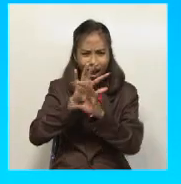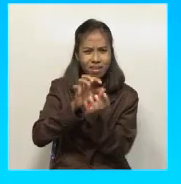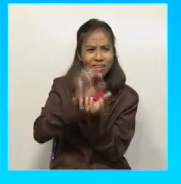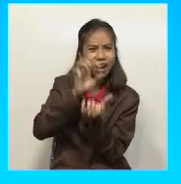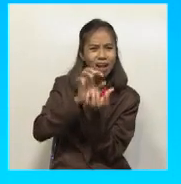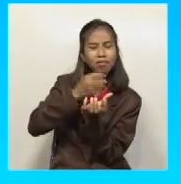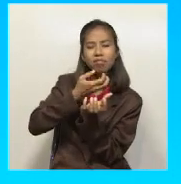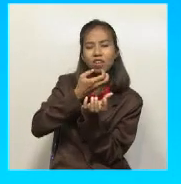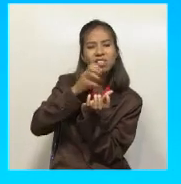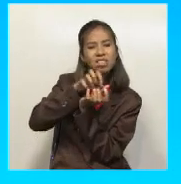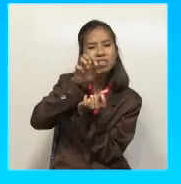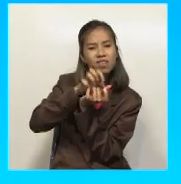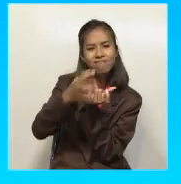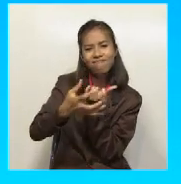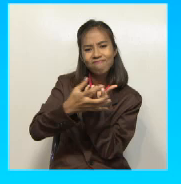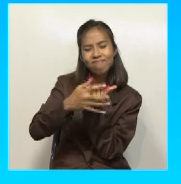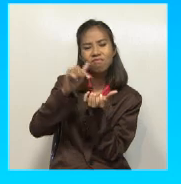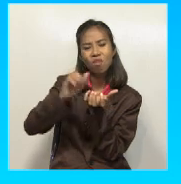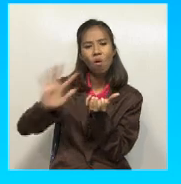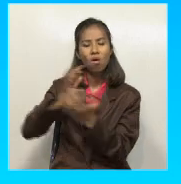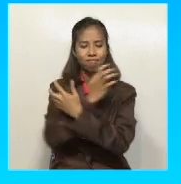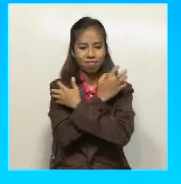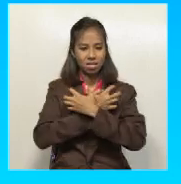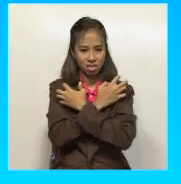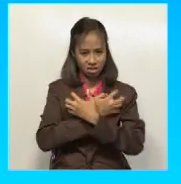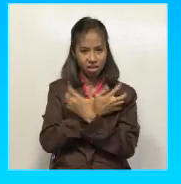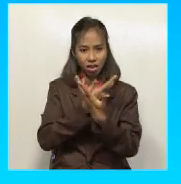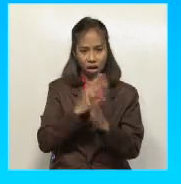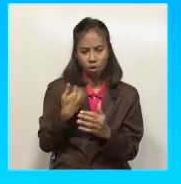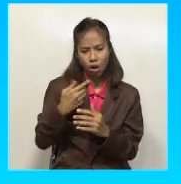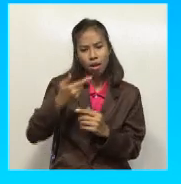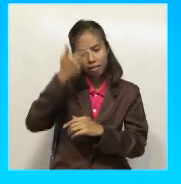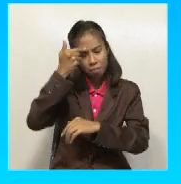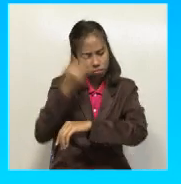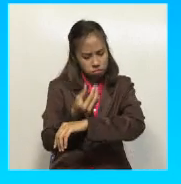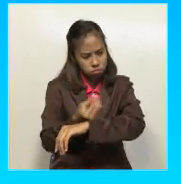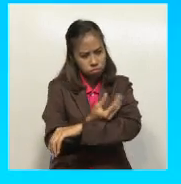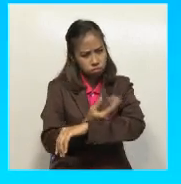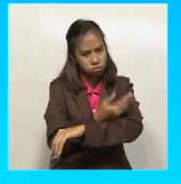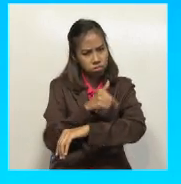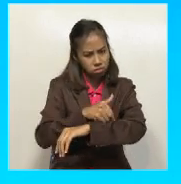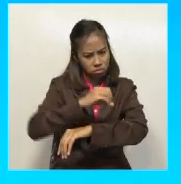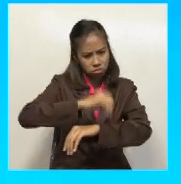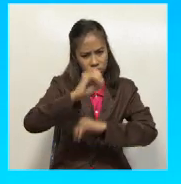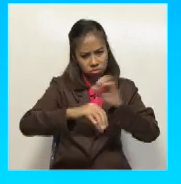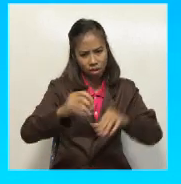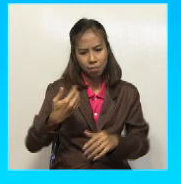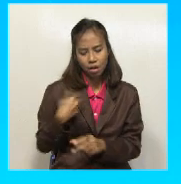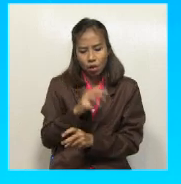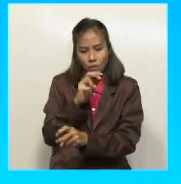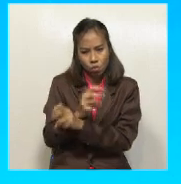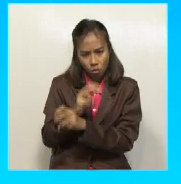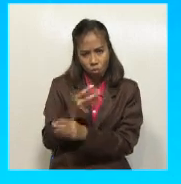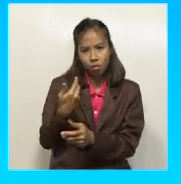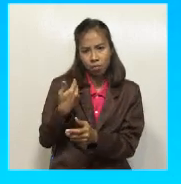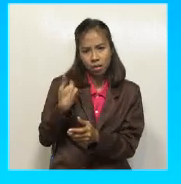ายกับส่วนของกรามปากด้านล่างของหมีขอนอกจากนี้ยังพบขนสัตว์ป่าสีดำแล้วก็มีเศษกระดูกเครื่องในสัตว์ป่